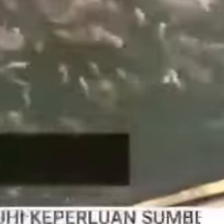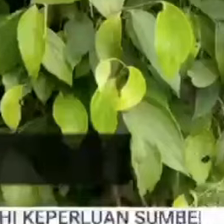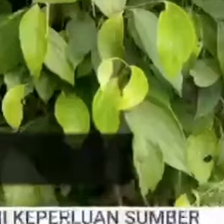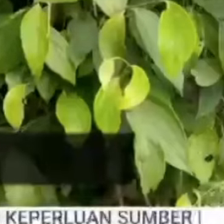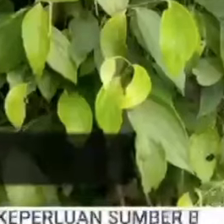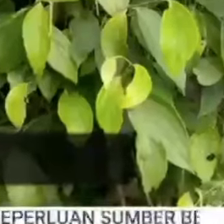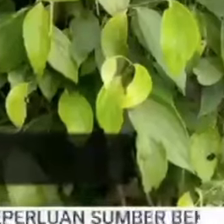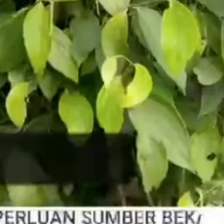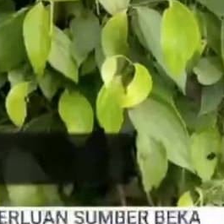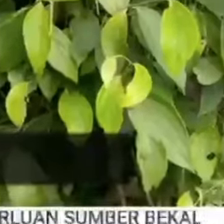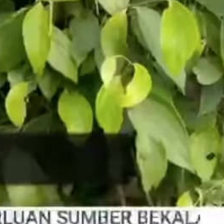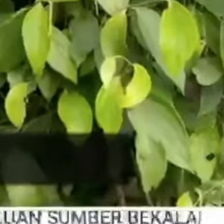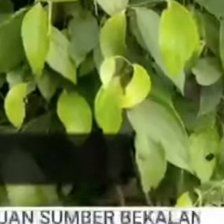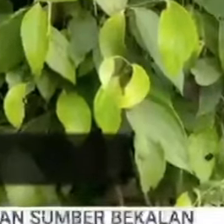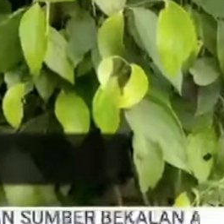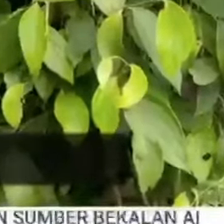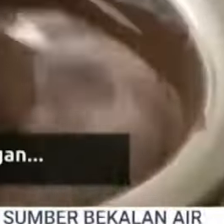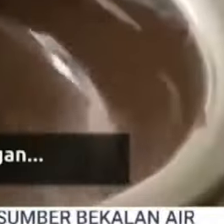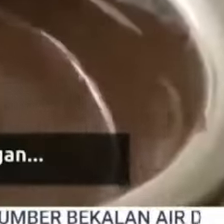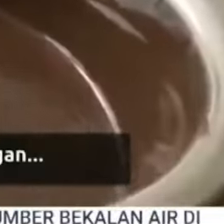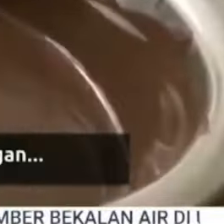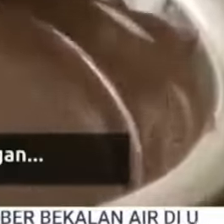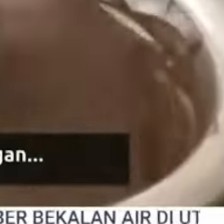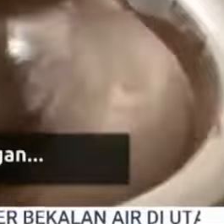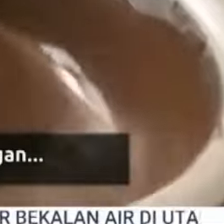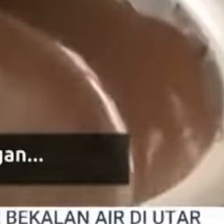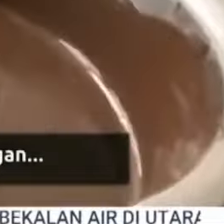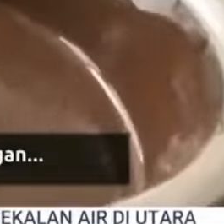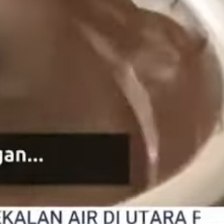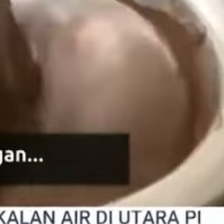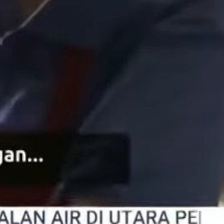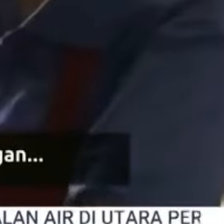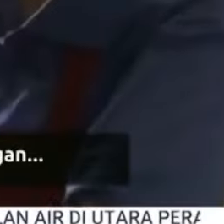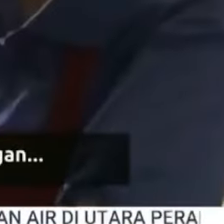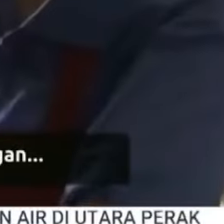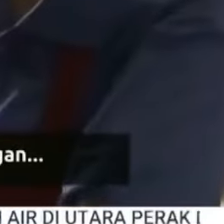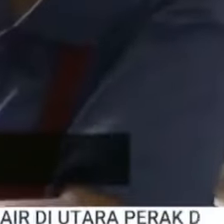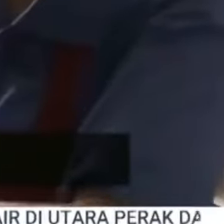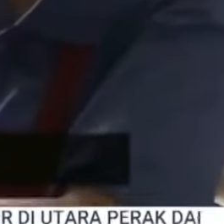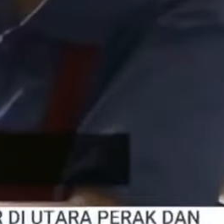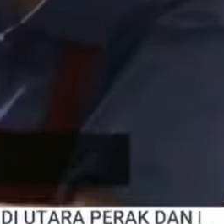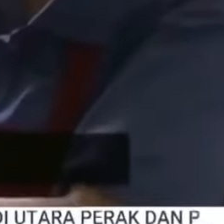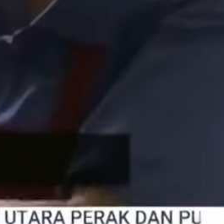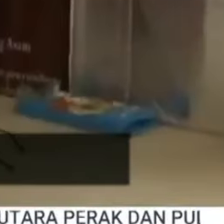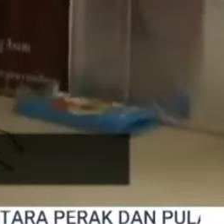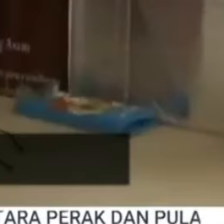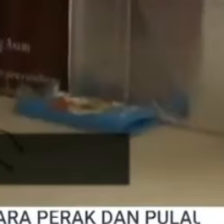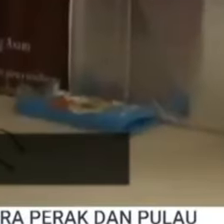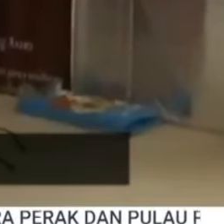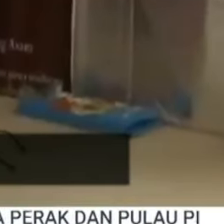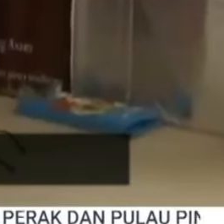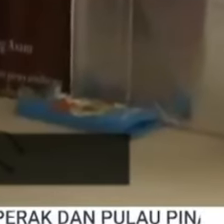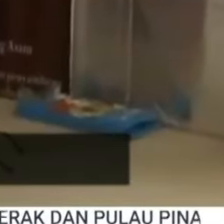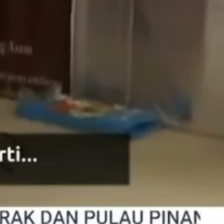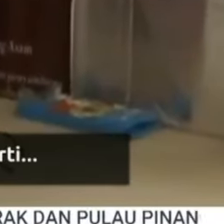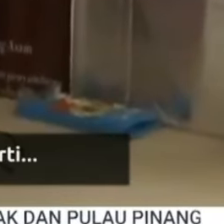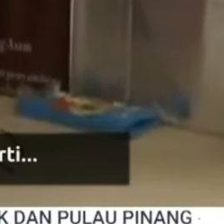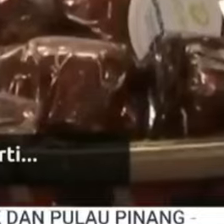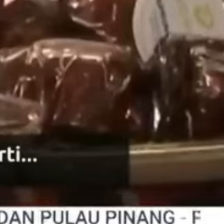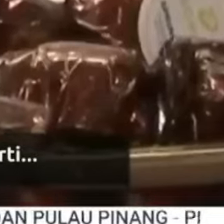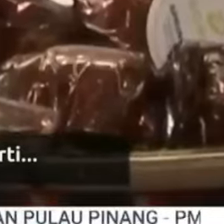produk hiliran hari ikan. Aku megak ngagak pemprosesan coklat hari biji koko lubuk